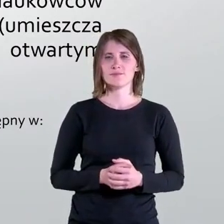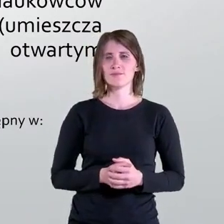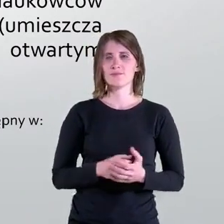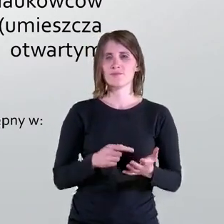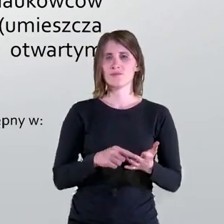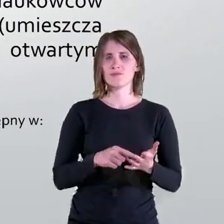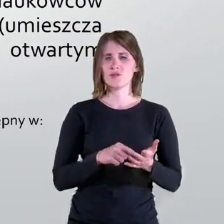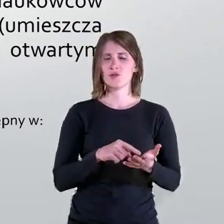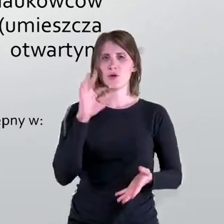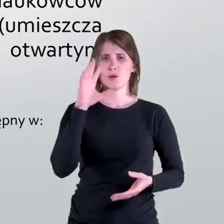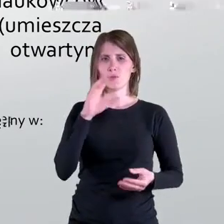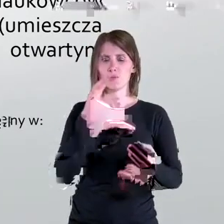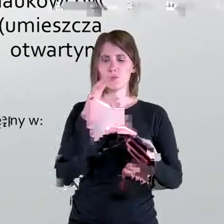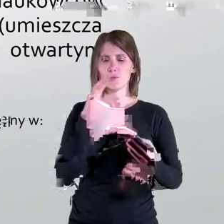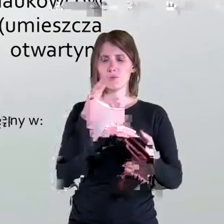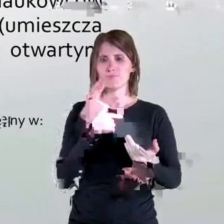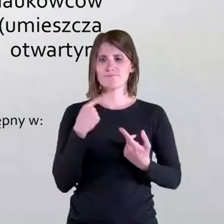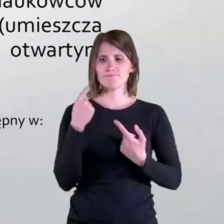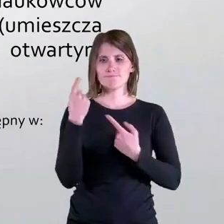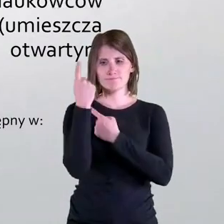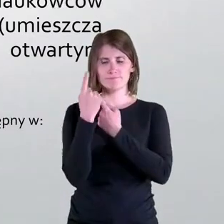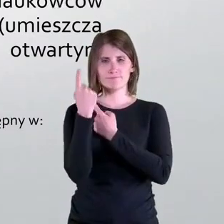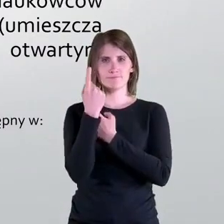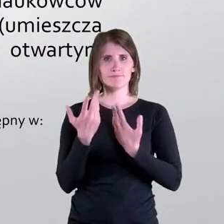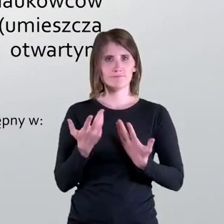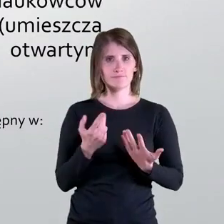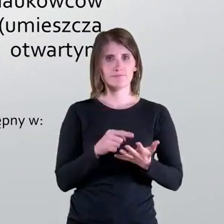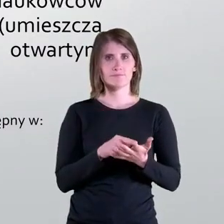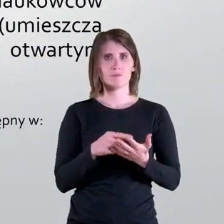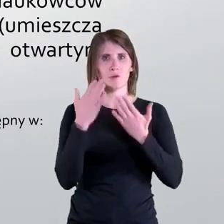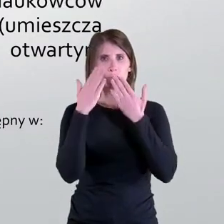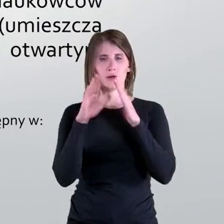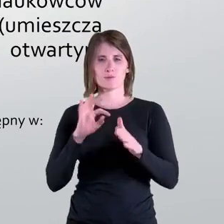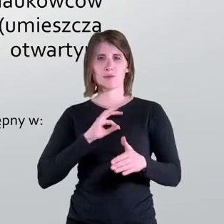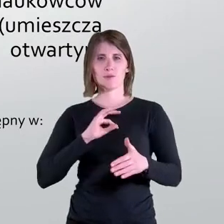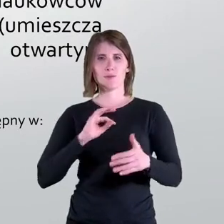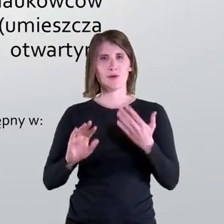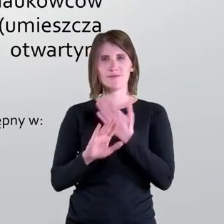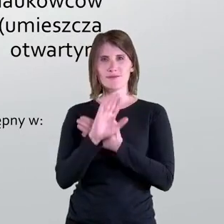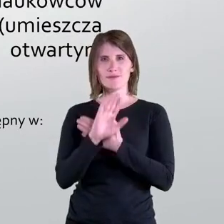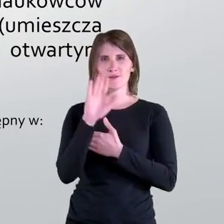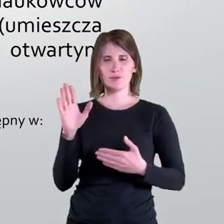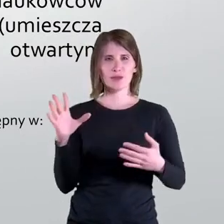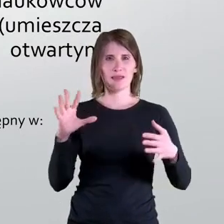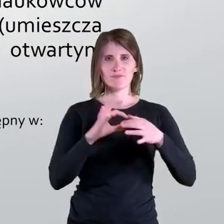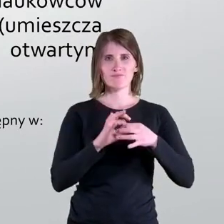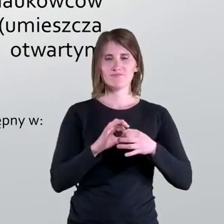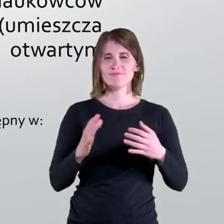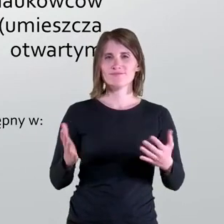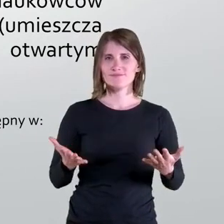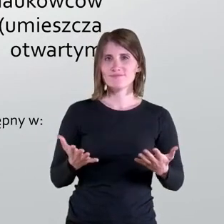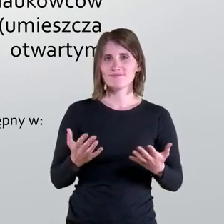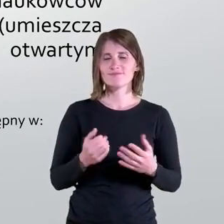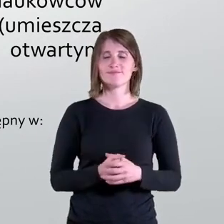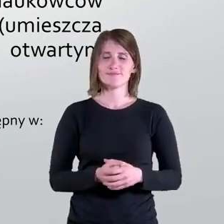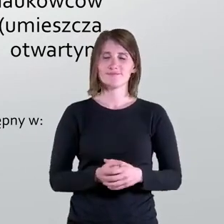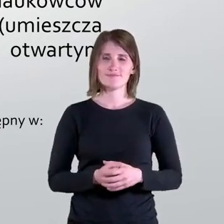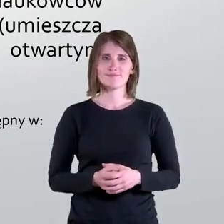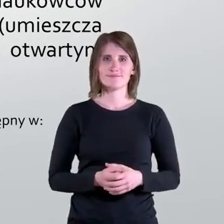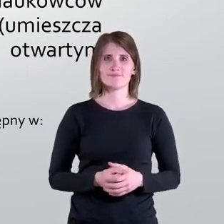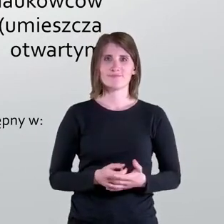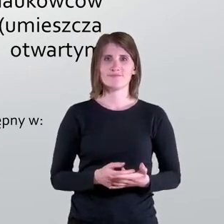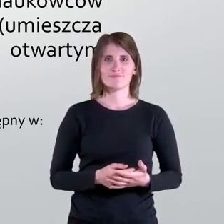powiedziałam mieście się tutaj w zakresie mojego wystąpienia właśnie to że